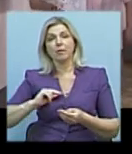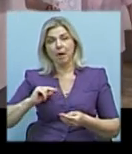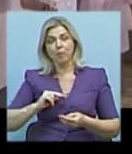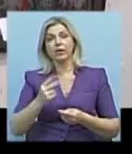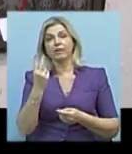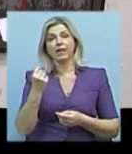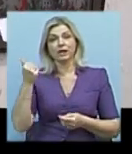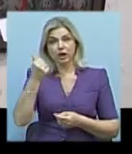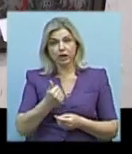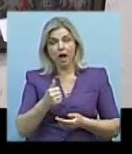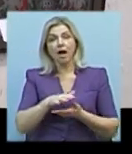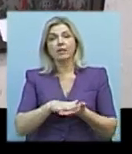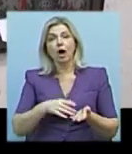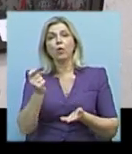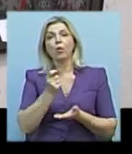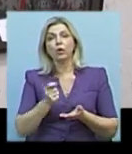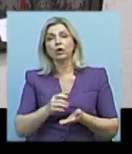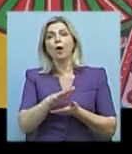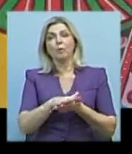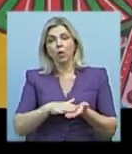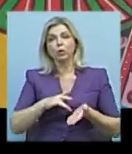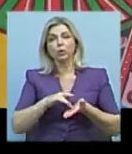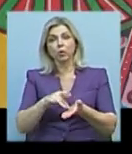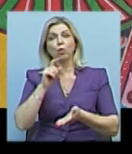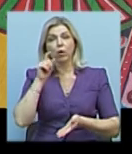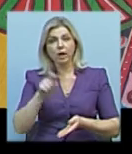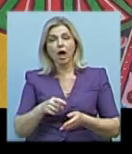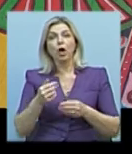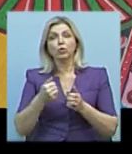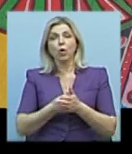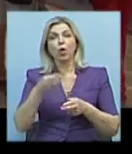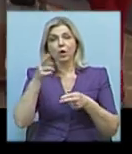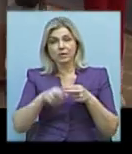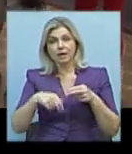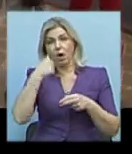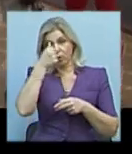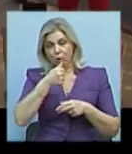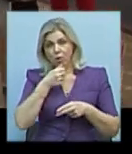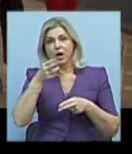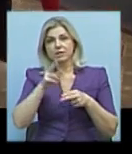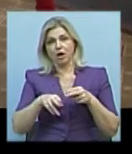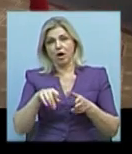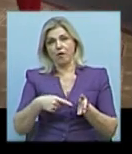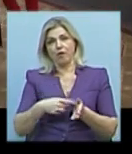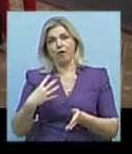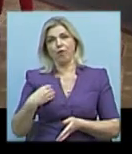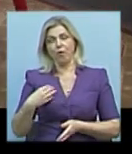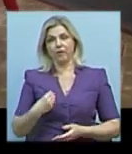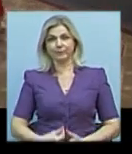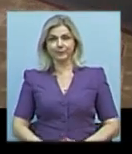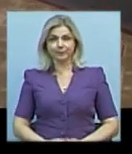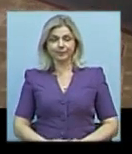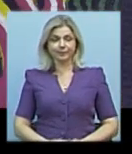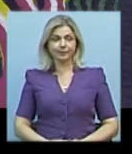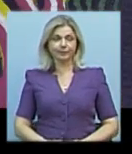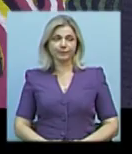2 тижнів. Далі художники продовжать тур Україною, який до кінця цього року закінчить у Львові. Євгенія Голубова, Марія Савицька, Олександр